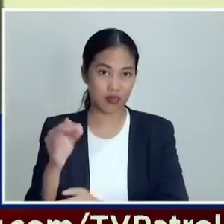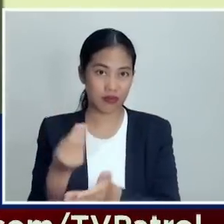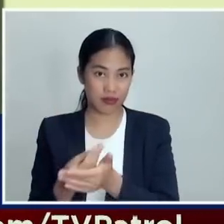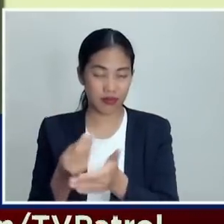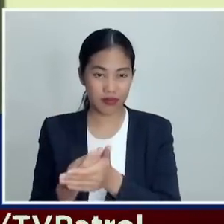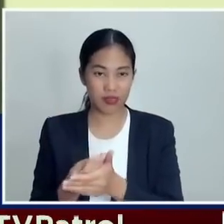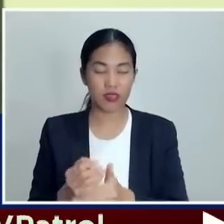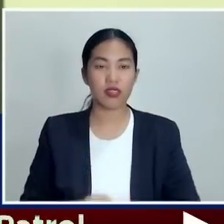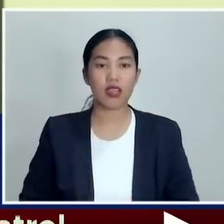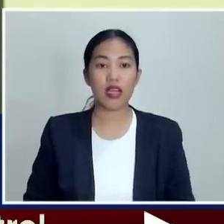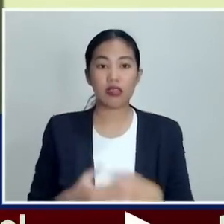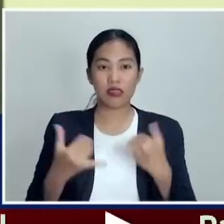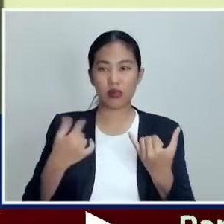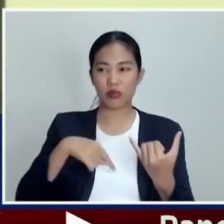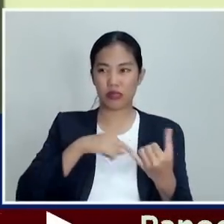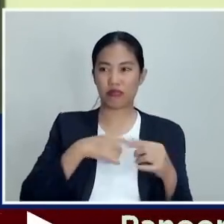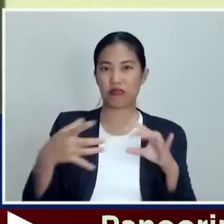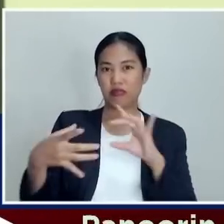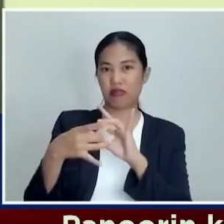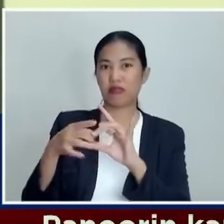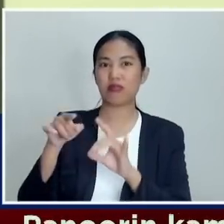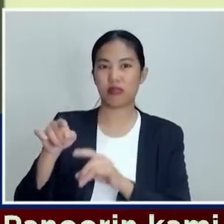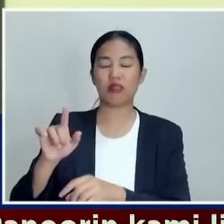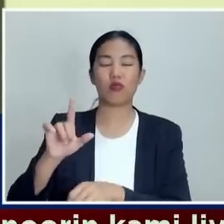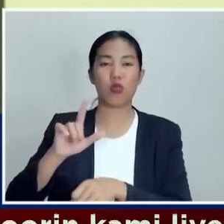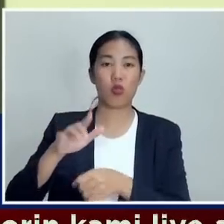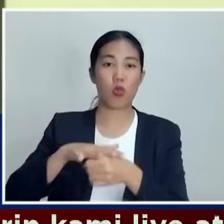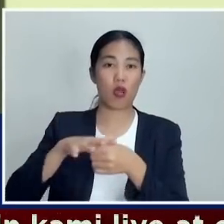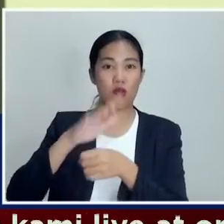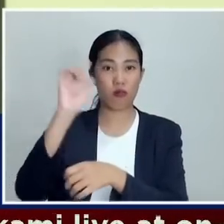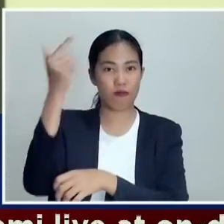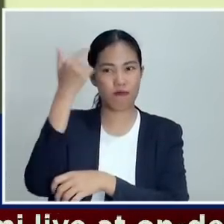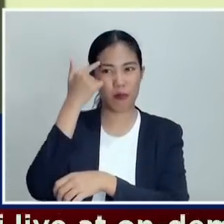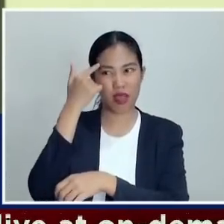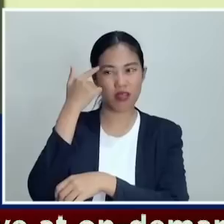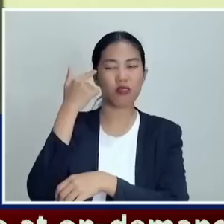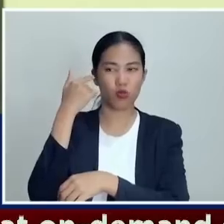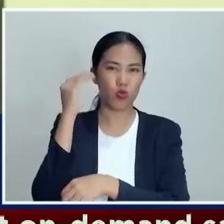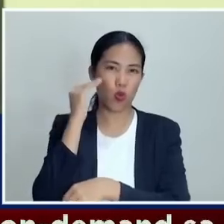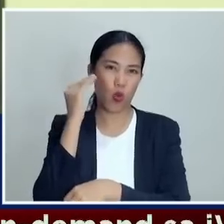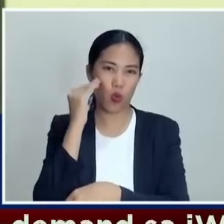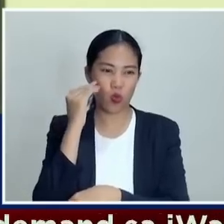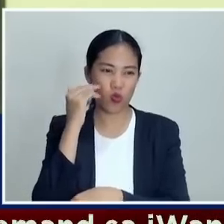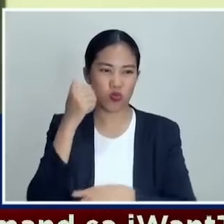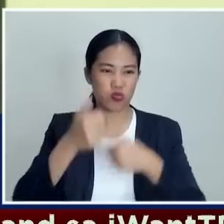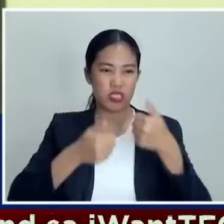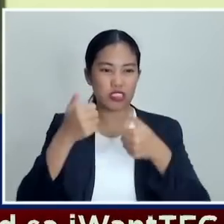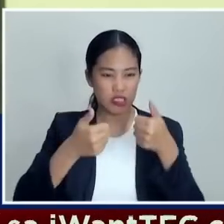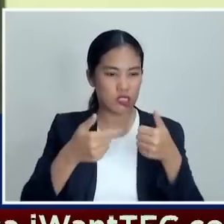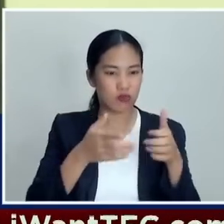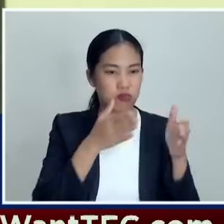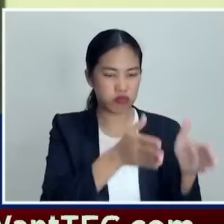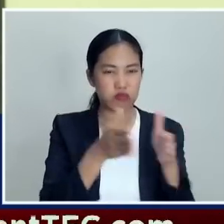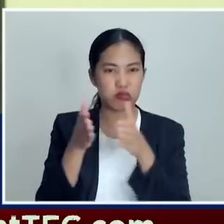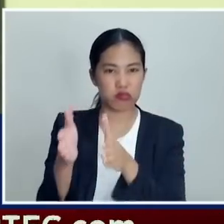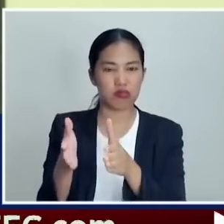pag-identify din po ng mga routes. So, sa ngayon po, ongoing po ang LTFRB at DOTR para